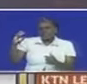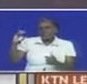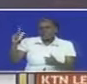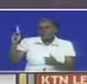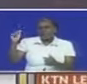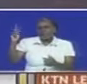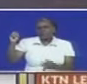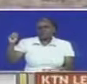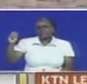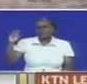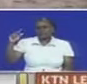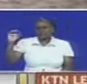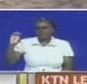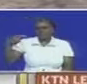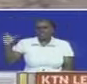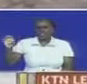hiyo.